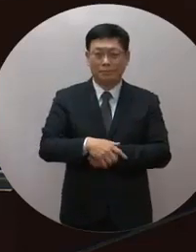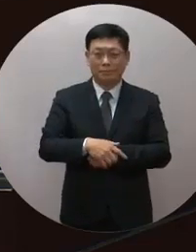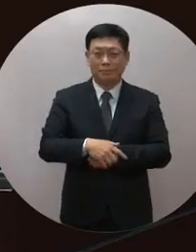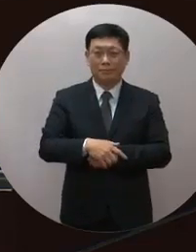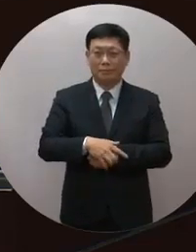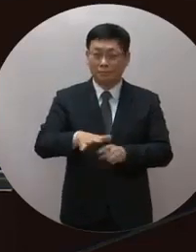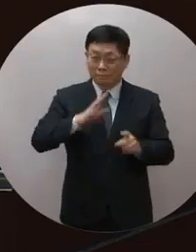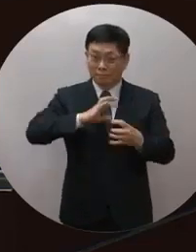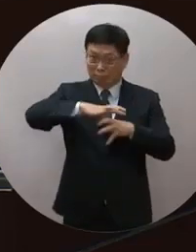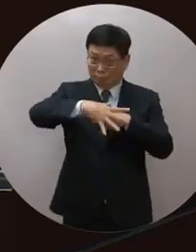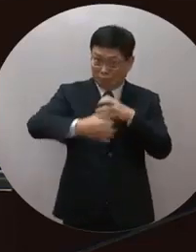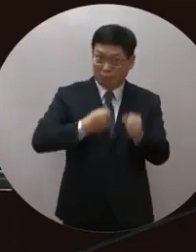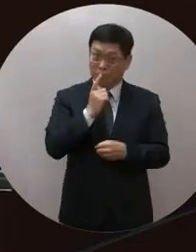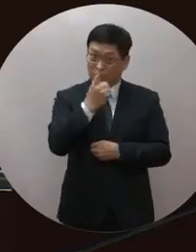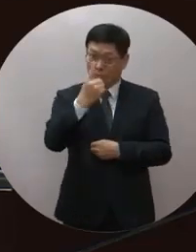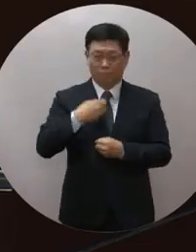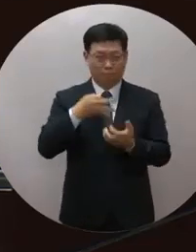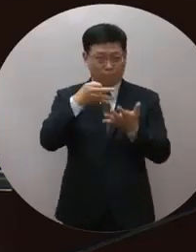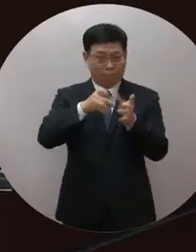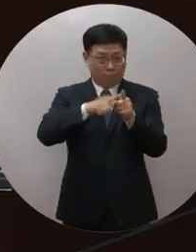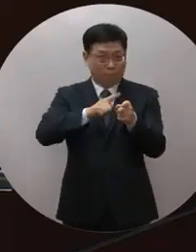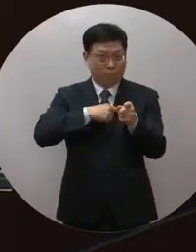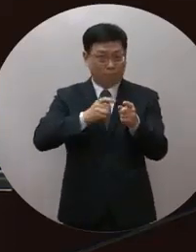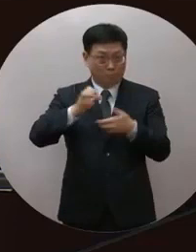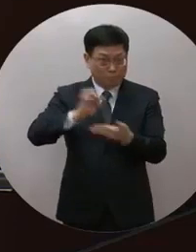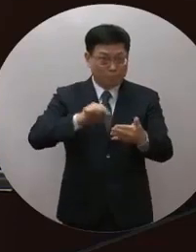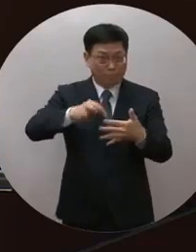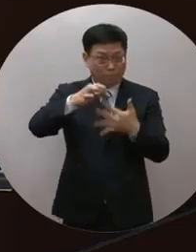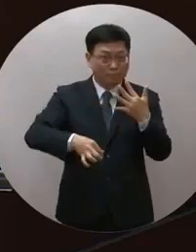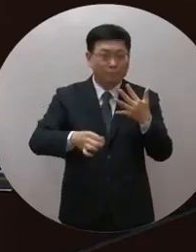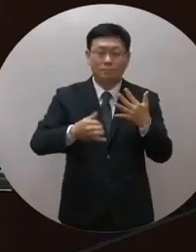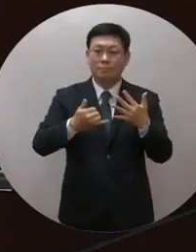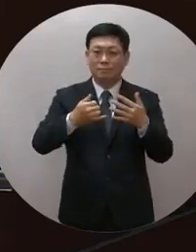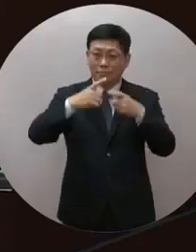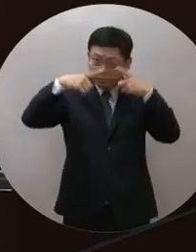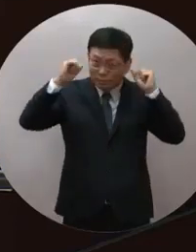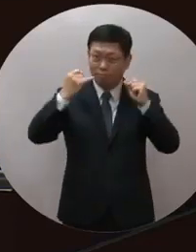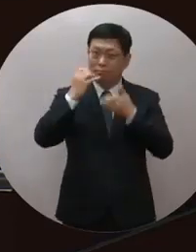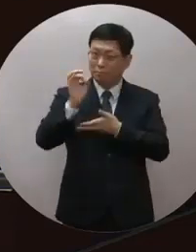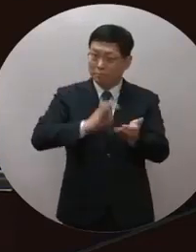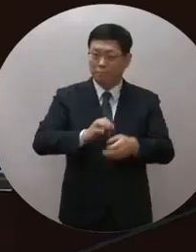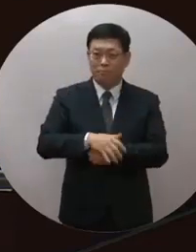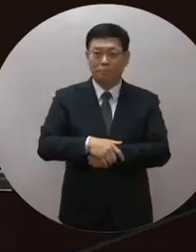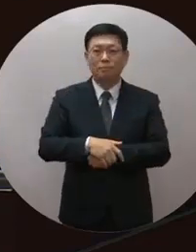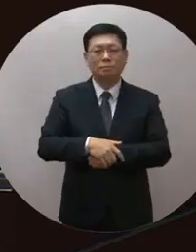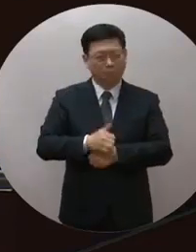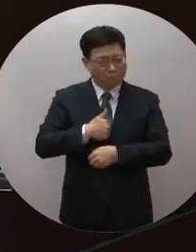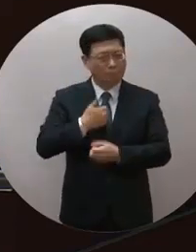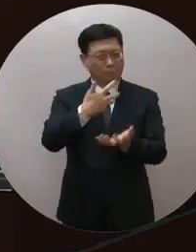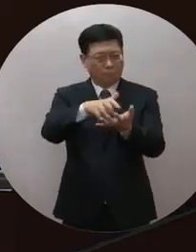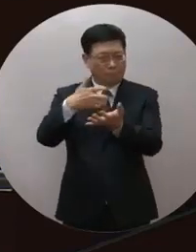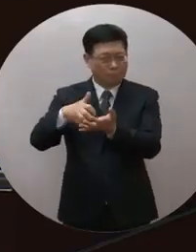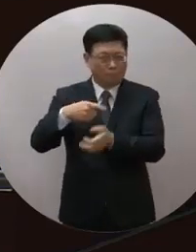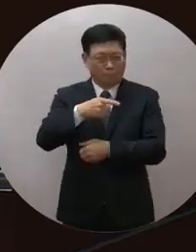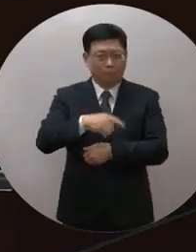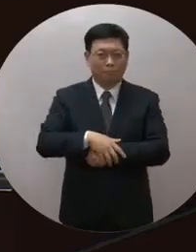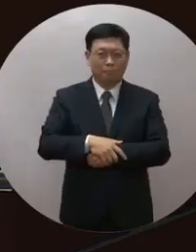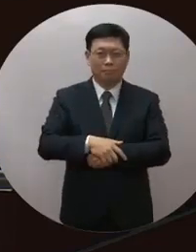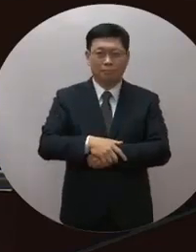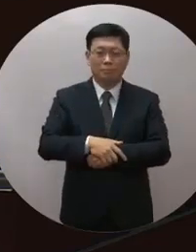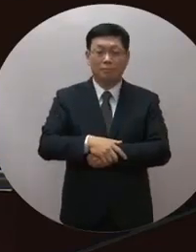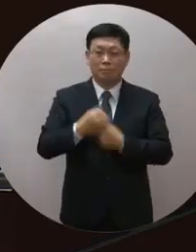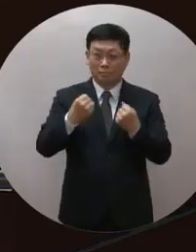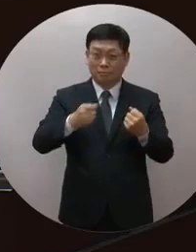让这全世界唯一的实名制口罩能够顺利上轨道，是有那么多